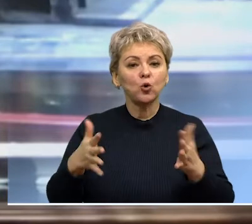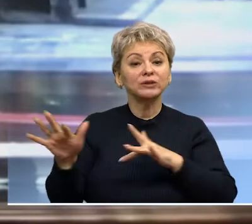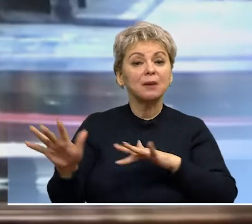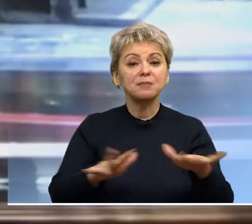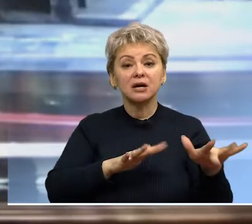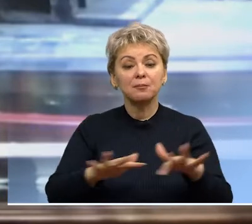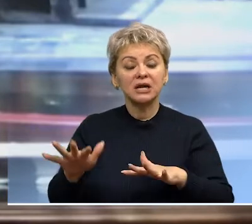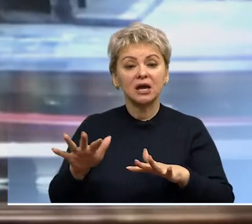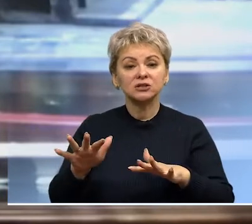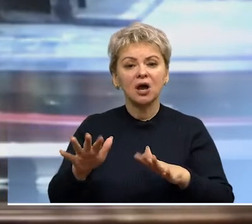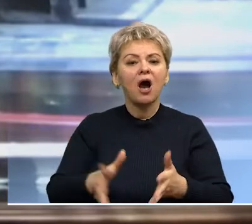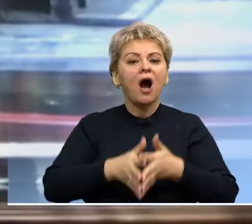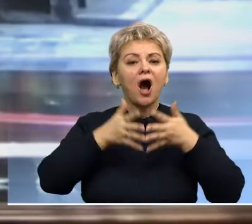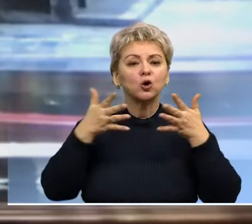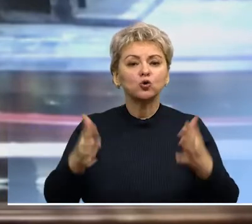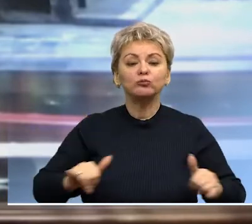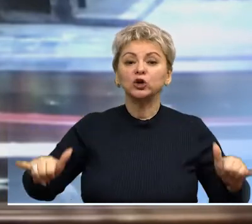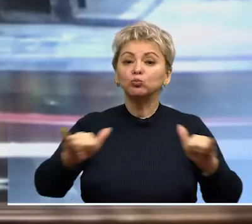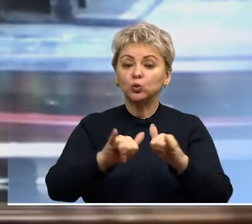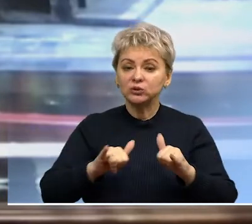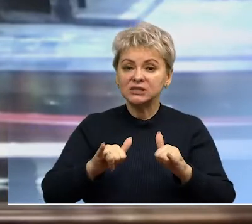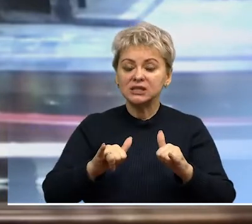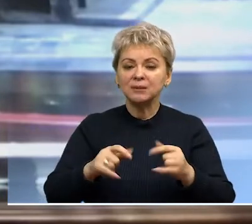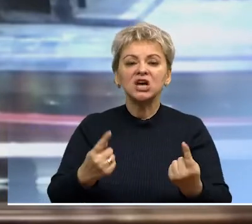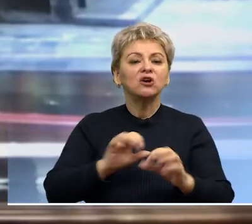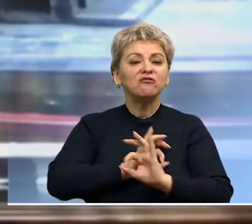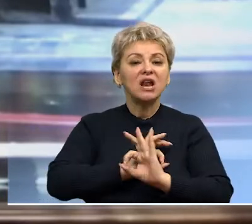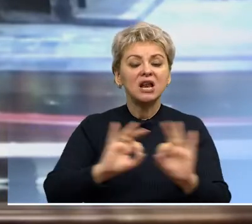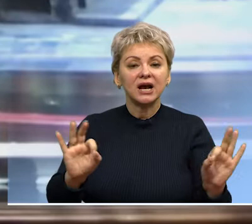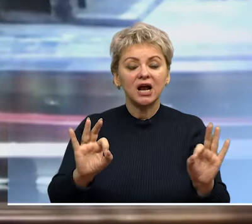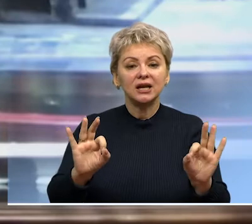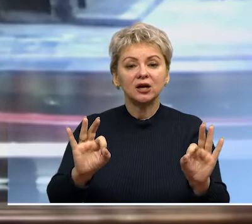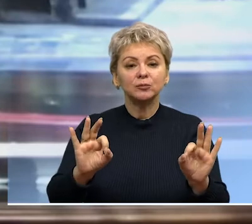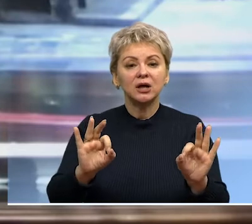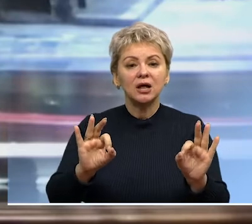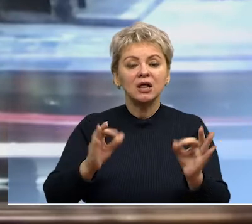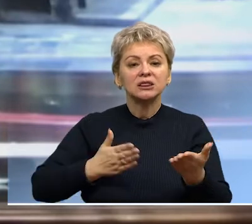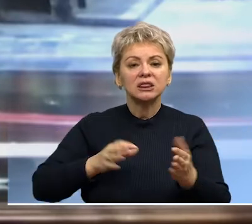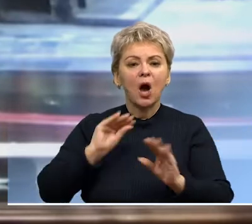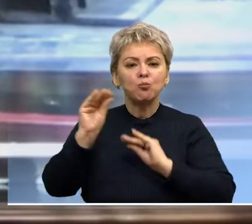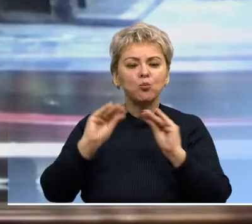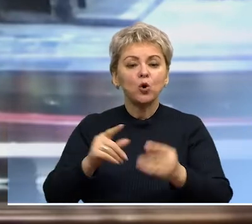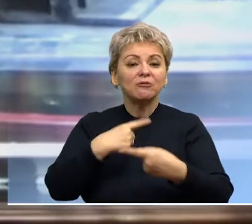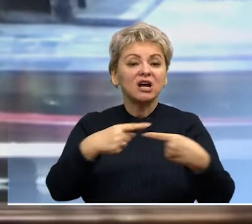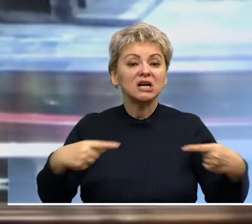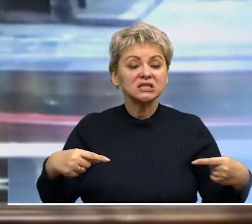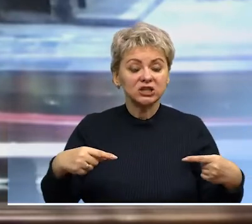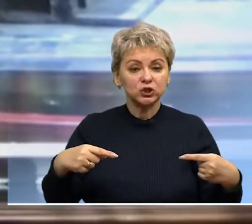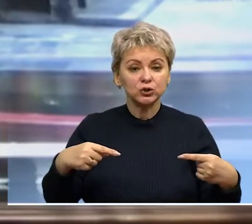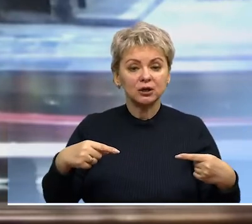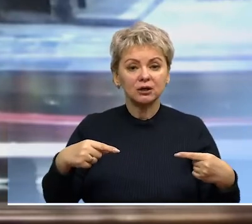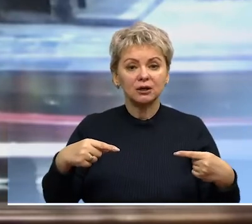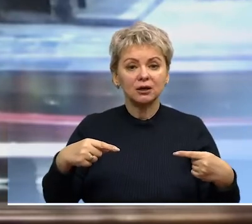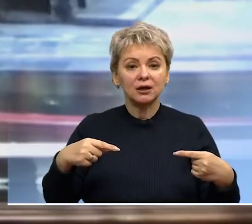огромное мероприятие, огромный музей с великолепным совершенно набором самых различных